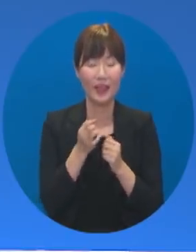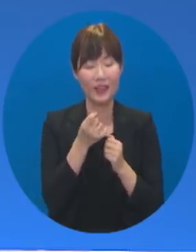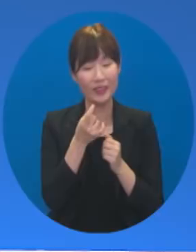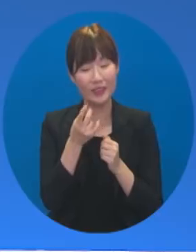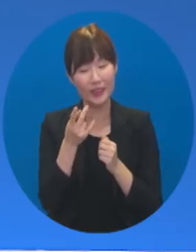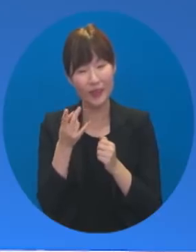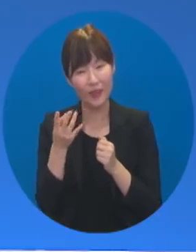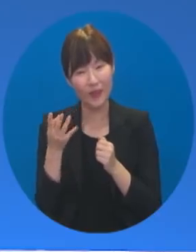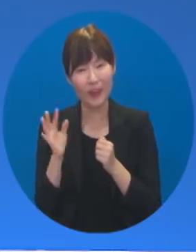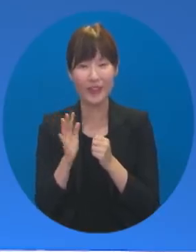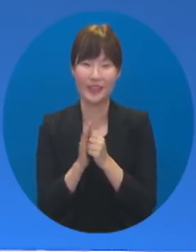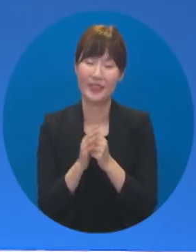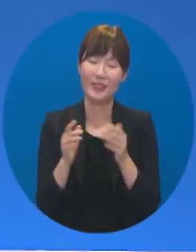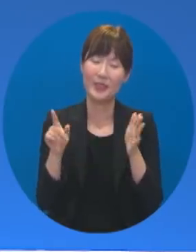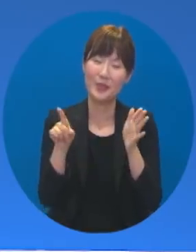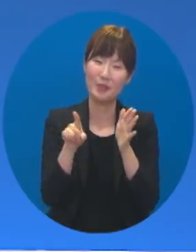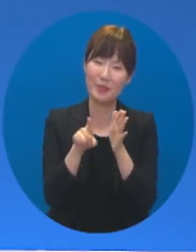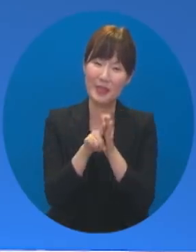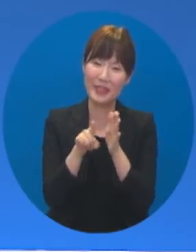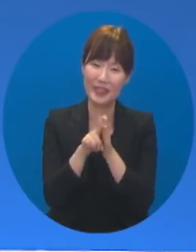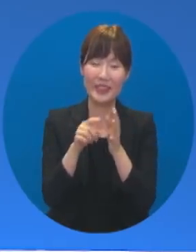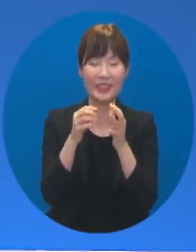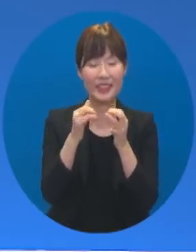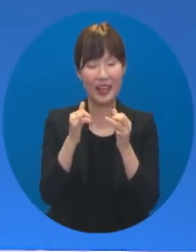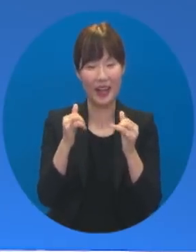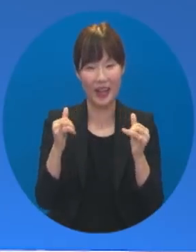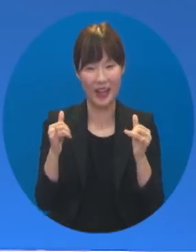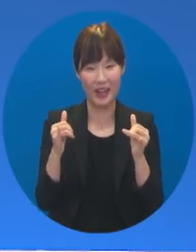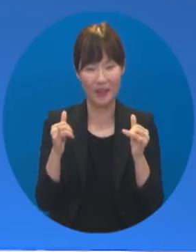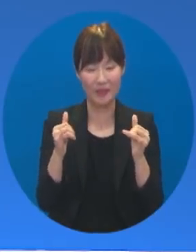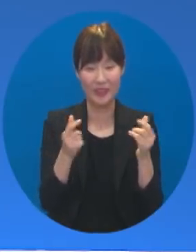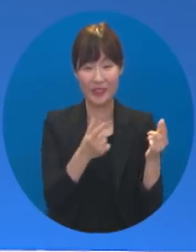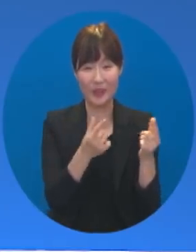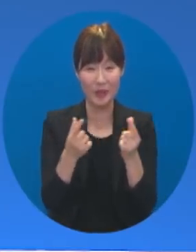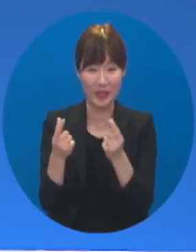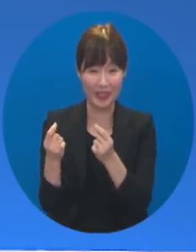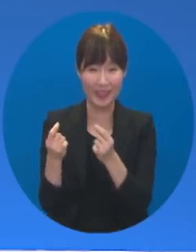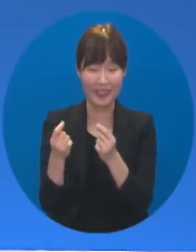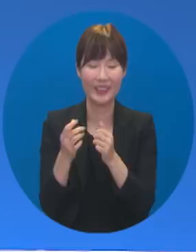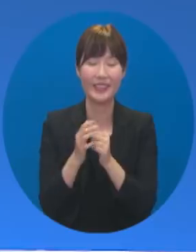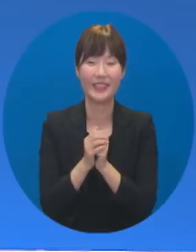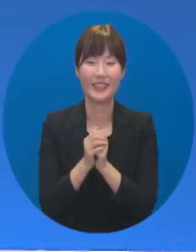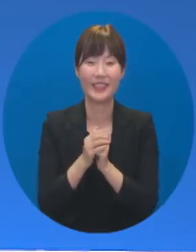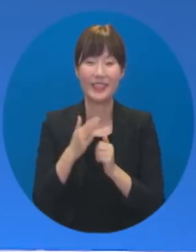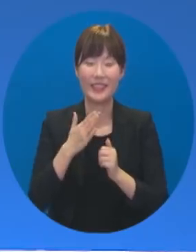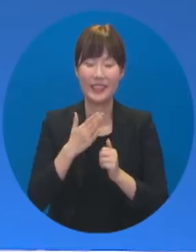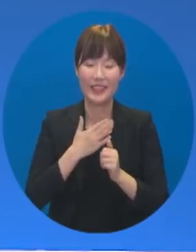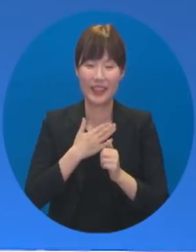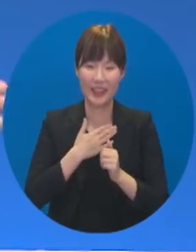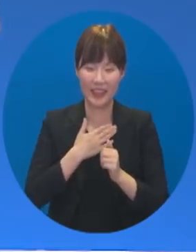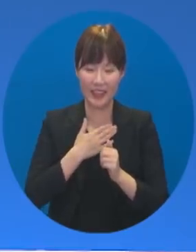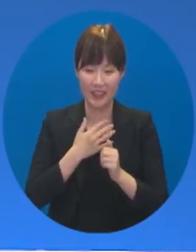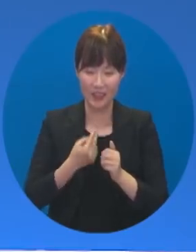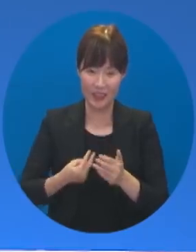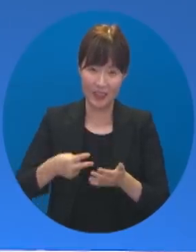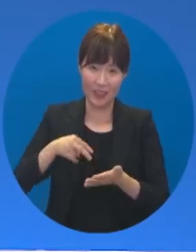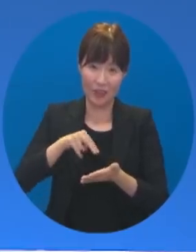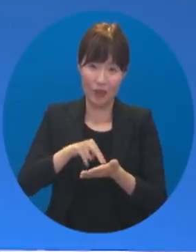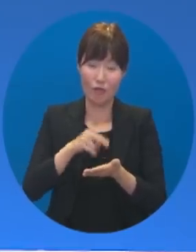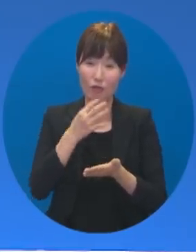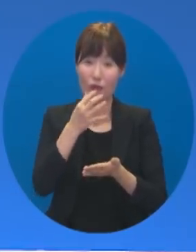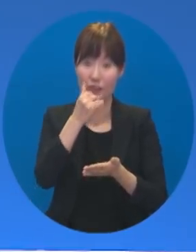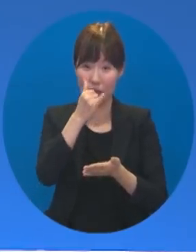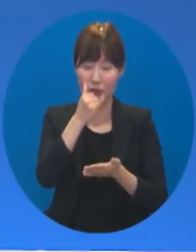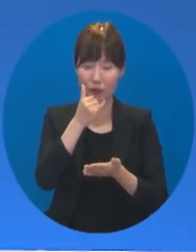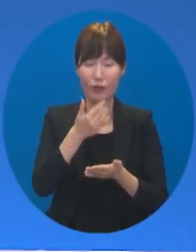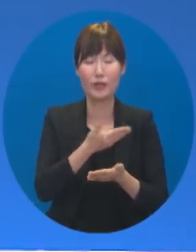같은 또 신앙인으로서 저를 살려낸 거죠. 제가 이 자리에 있을 수 있었던 거는 어떻게 보면 또 그런